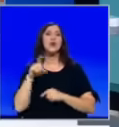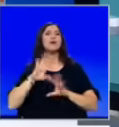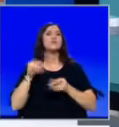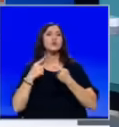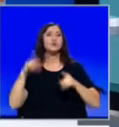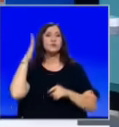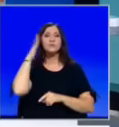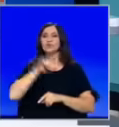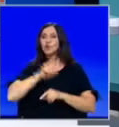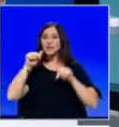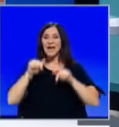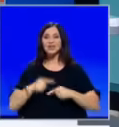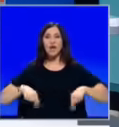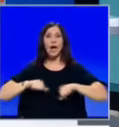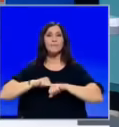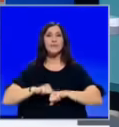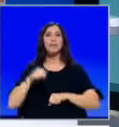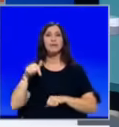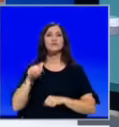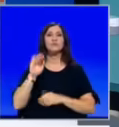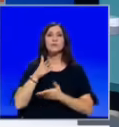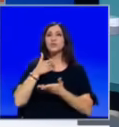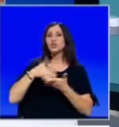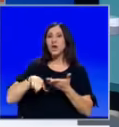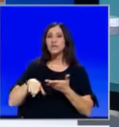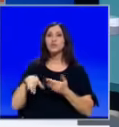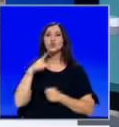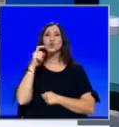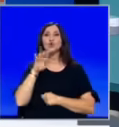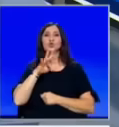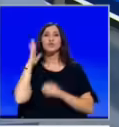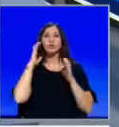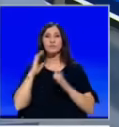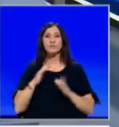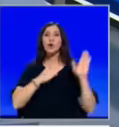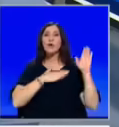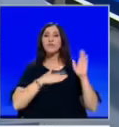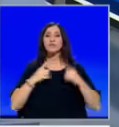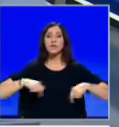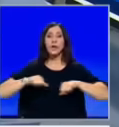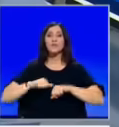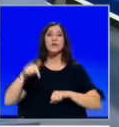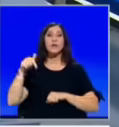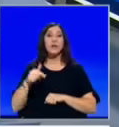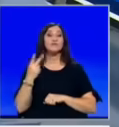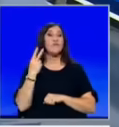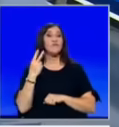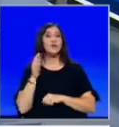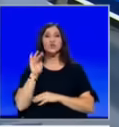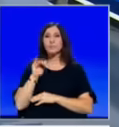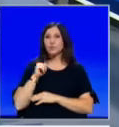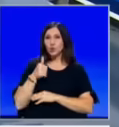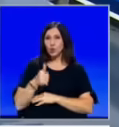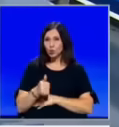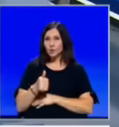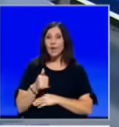останали министри от досегашния кабинет Главчев ще бъдат части от 104-то правителство. Клетвата на кабинета Главчев 2 ще бъде